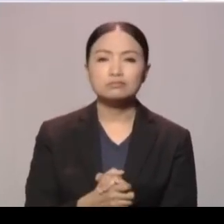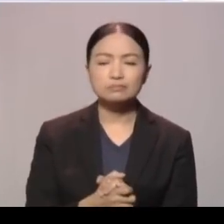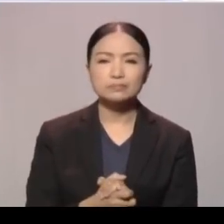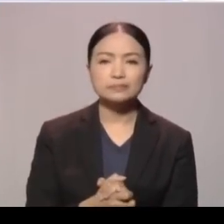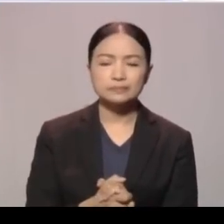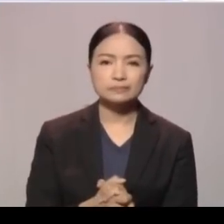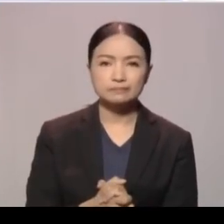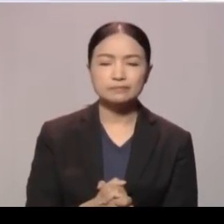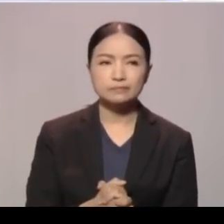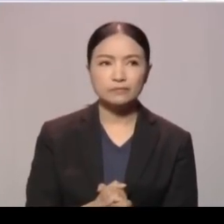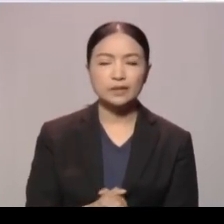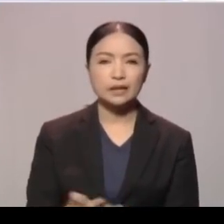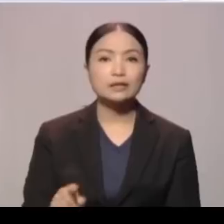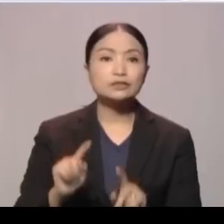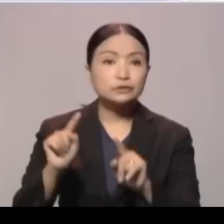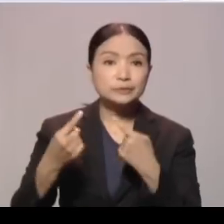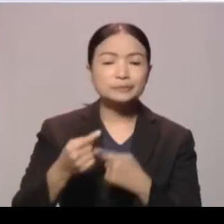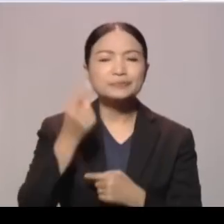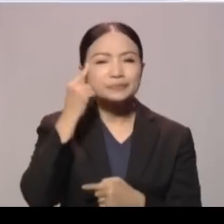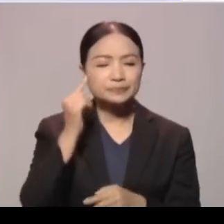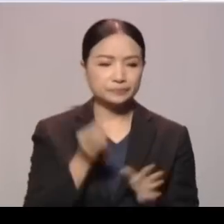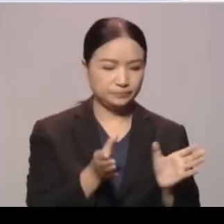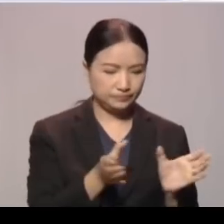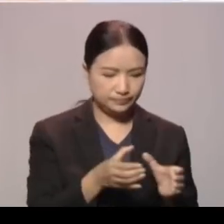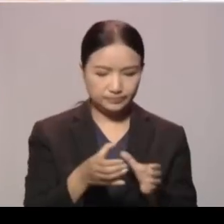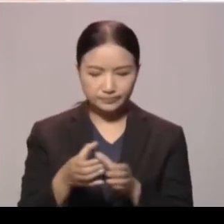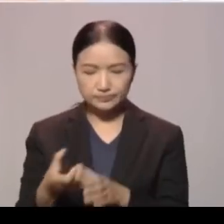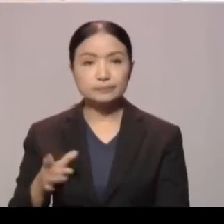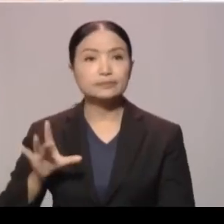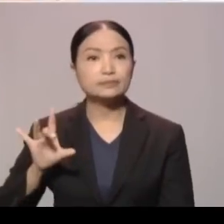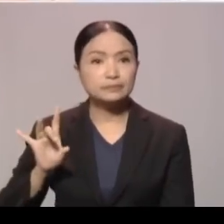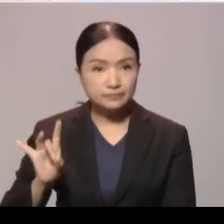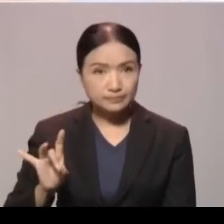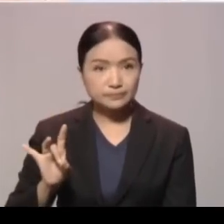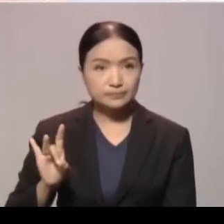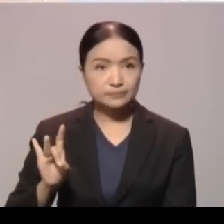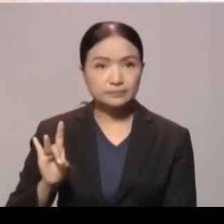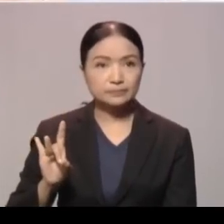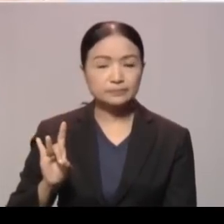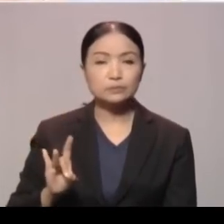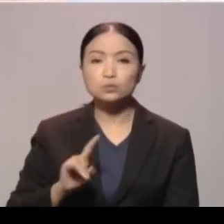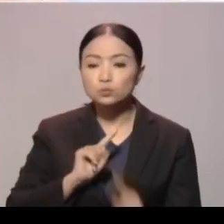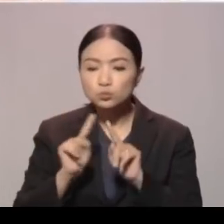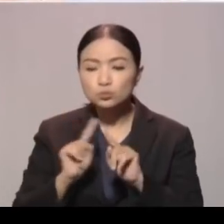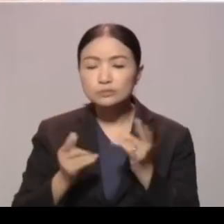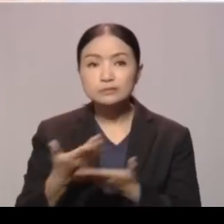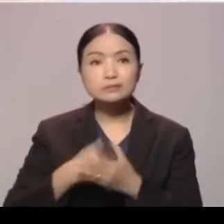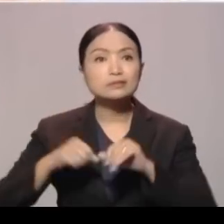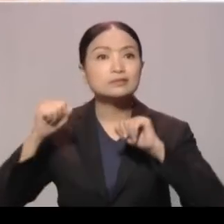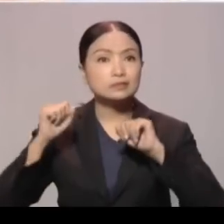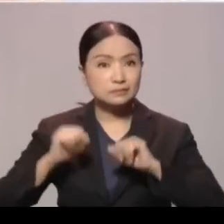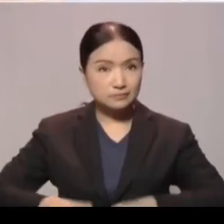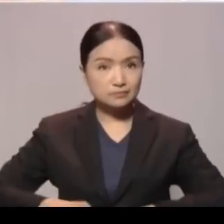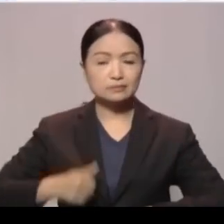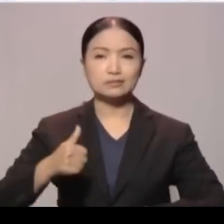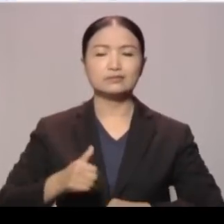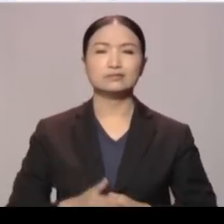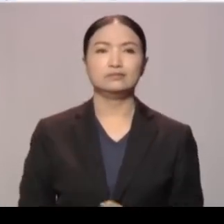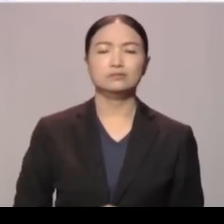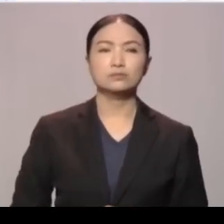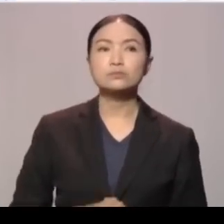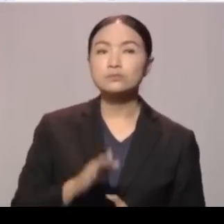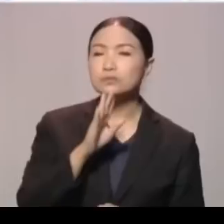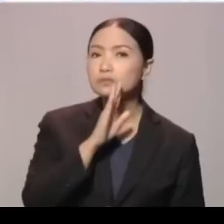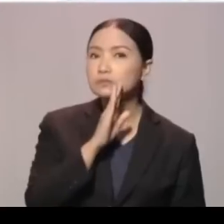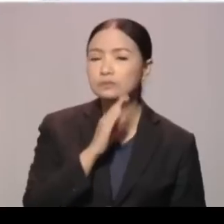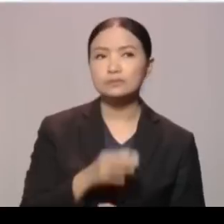ดว่าถ้าพรรค8พรรคนะครับแคนดิเดตที่จะเป็นรัฐบาลเนี่ยนะครับเขาตกลงกันได้นะครับว่าสมมติว่าถ้าพรรคเป็น